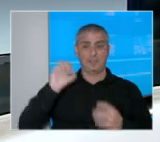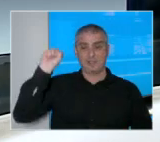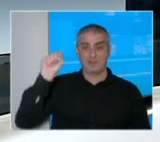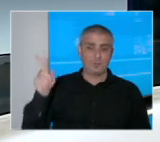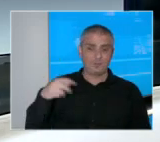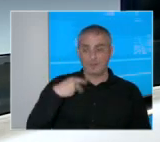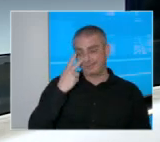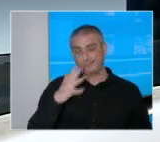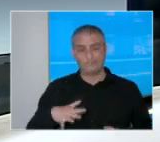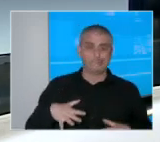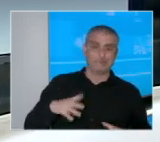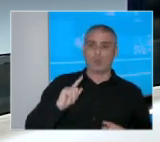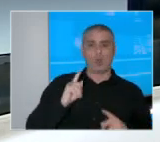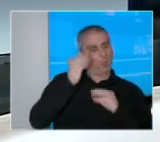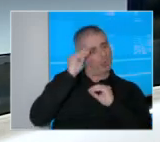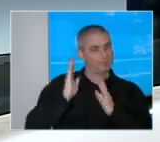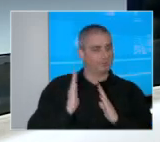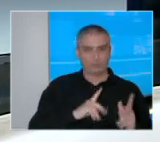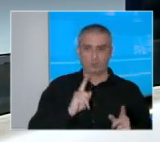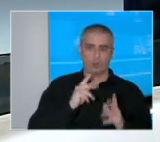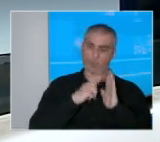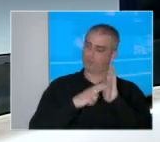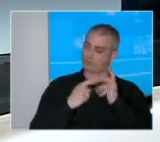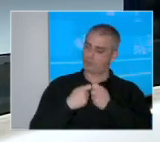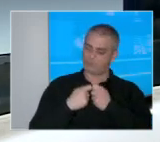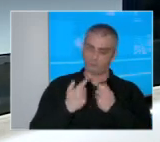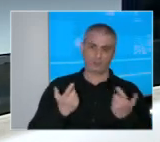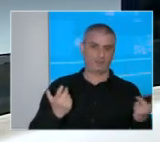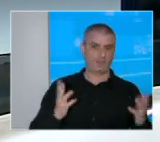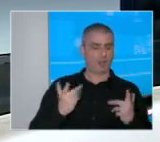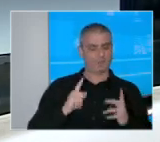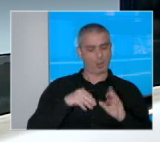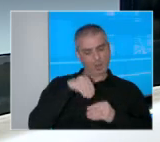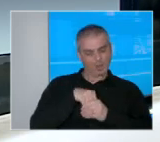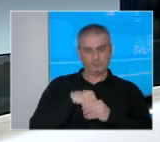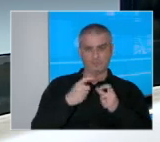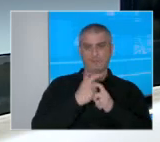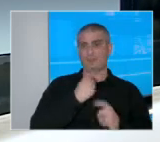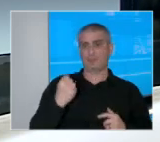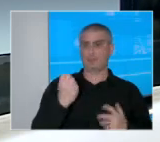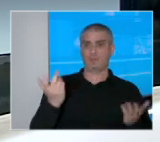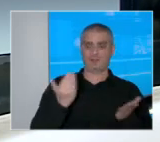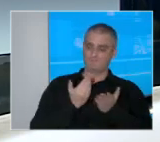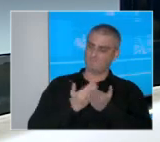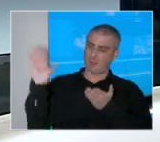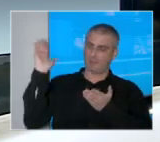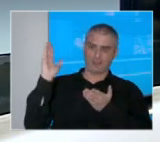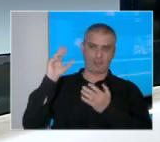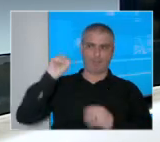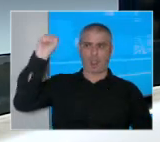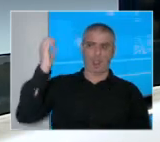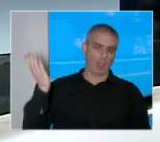בן גביר, ראינו, הנה אימות, הוא לא הוציא הודעה מסודרת, לא הוציא תמונה משותפת. אז למה לא להצביע לימינה ולהיפטר מהפן